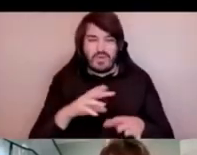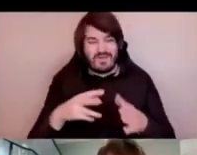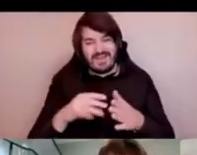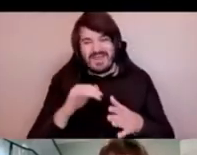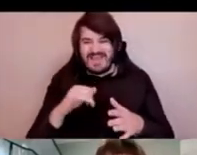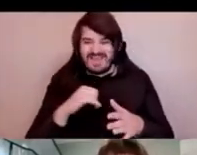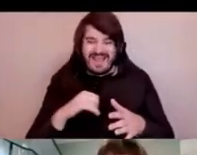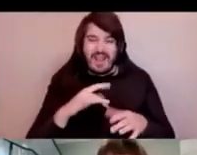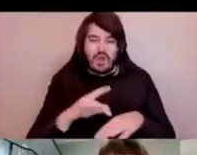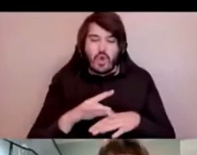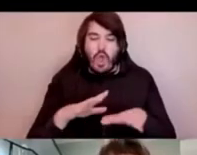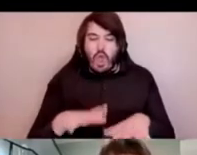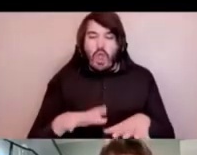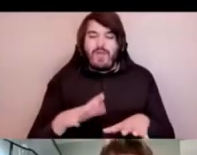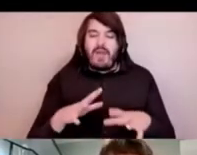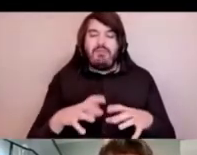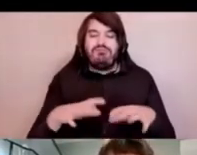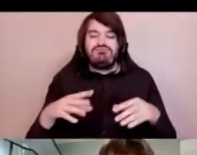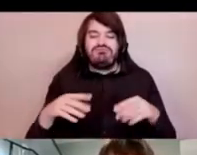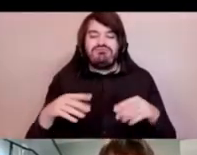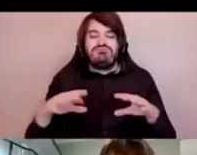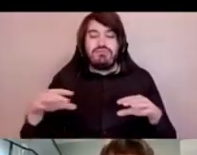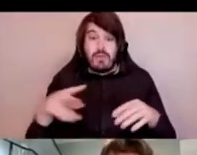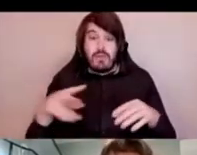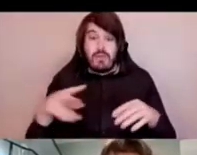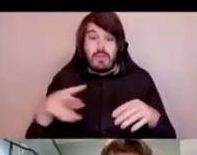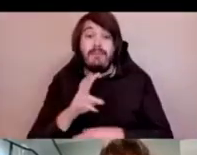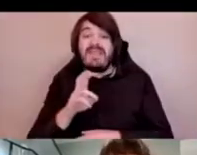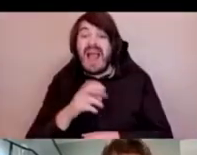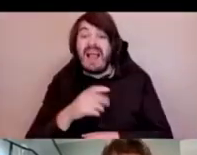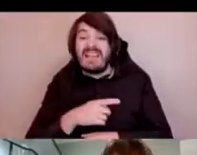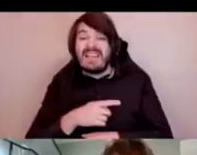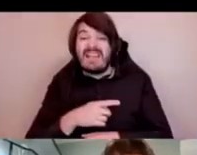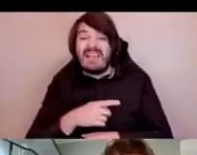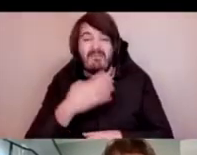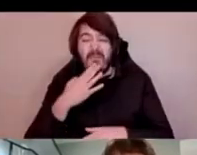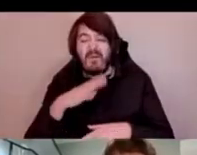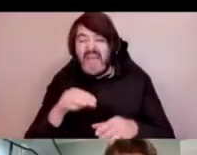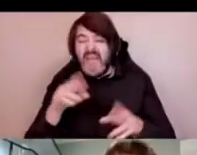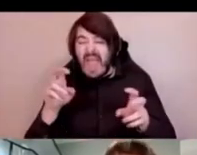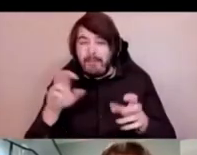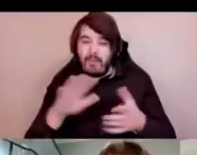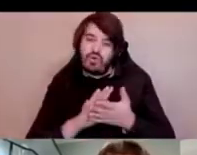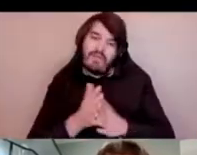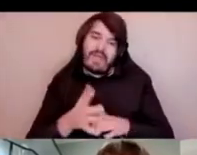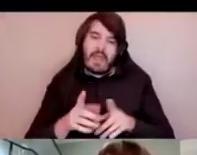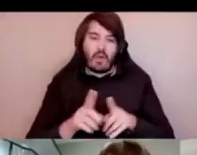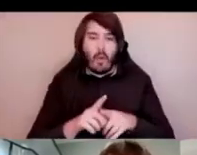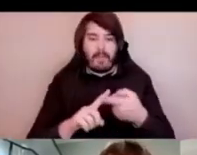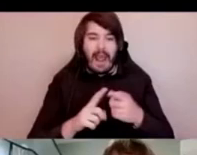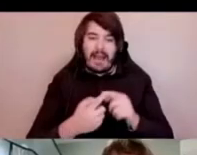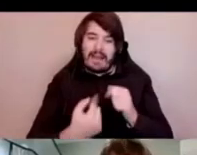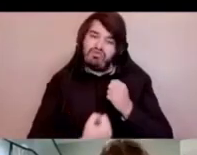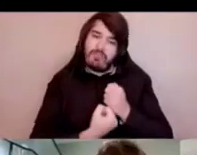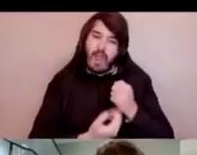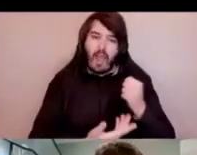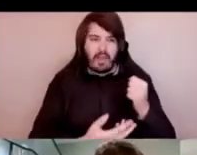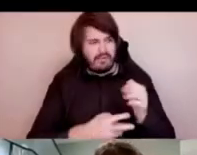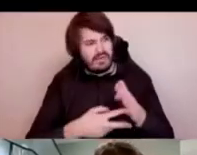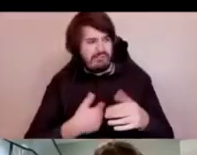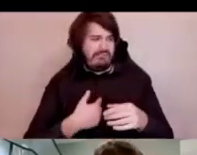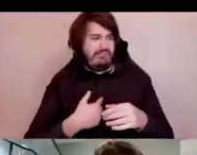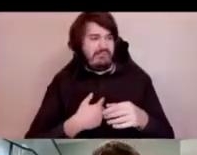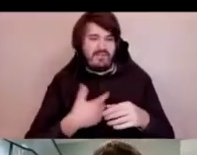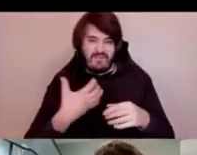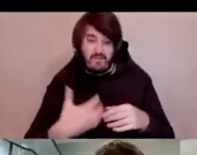veut essayer de délousser ça. Alors, les pissenlits deviennent comme nos alliés. Donc, il faut considérer, est-ce que je veux prendre